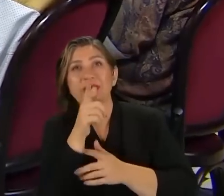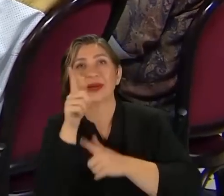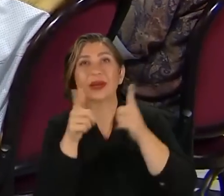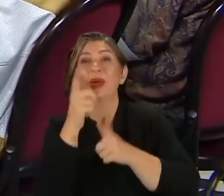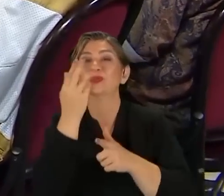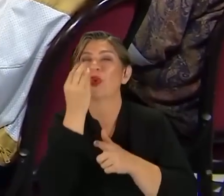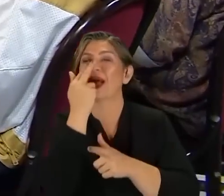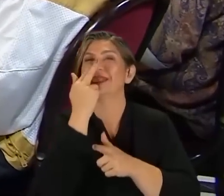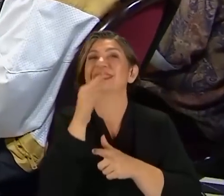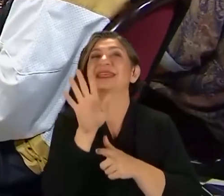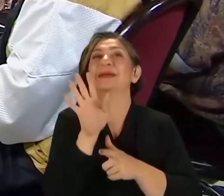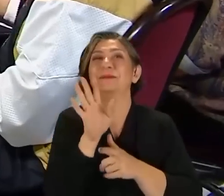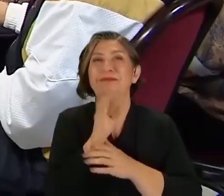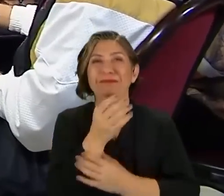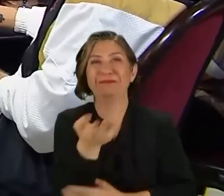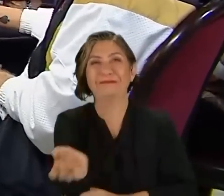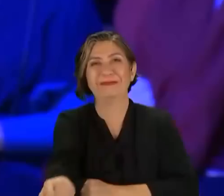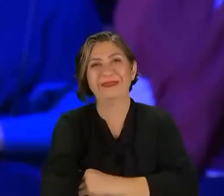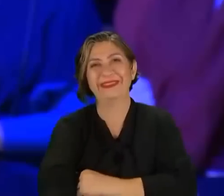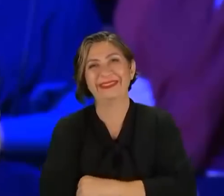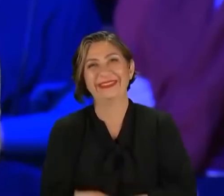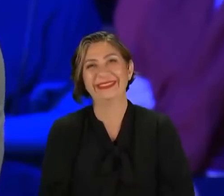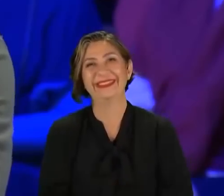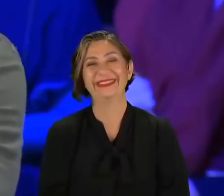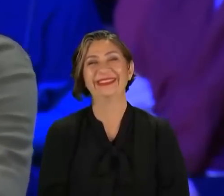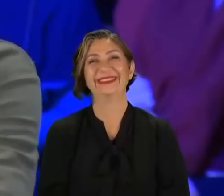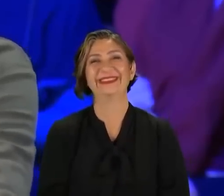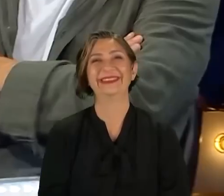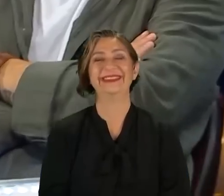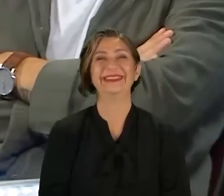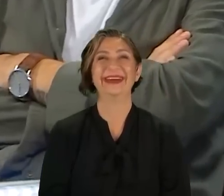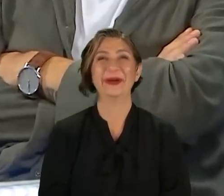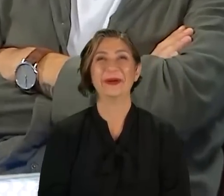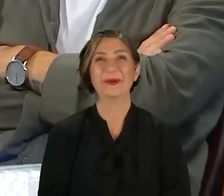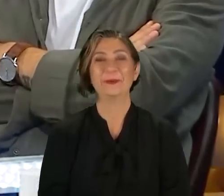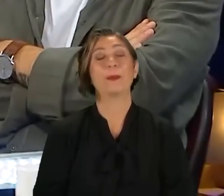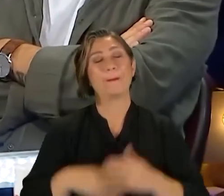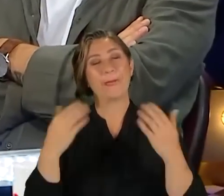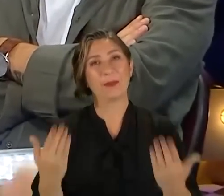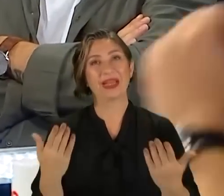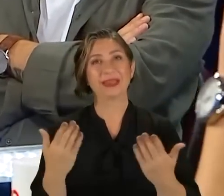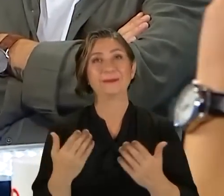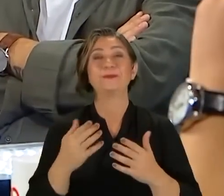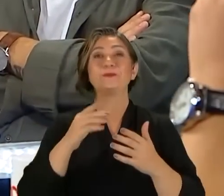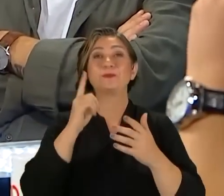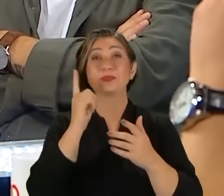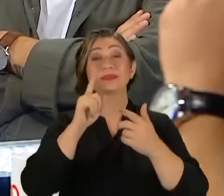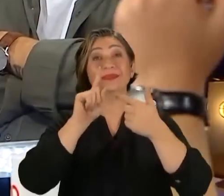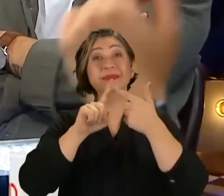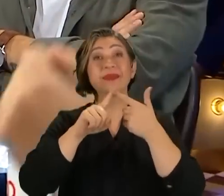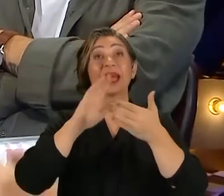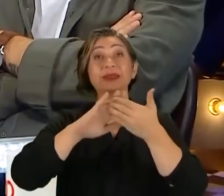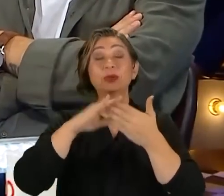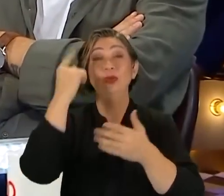Kameralara çok alışık olmadığımdan kaynaklandığını düşünüyorum. Ha, evet. Peki. Bir de arkadaşlarımız